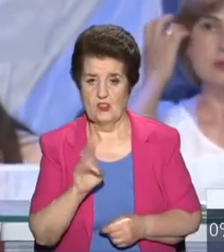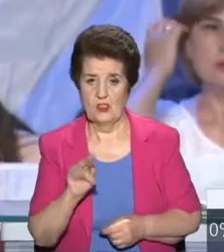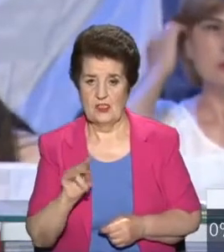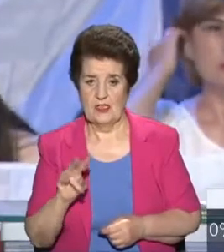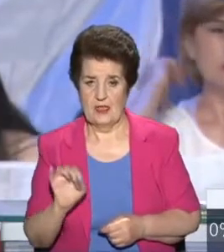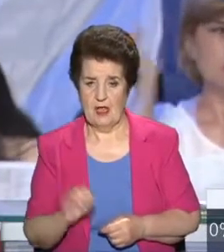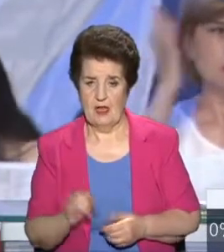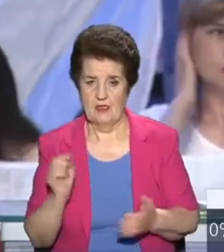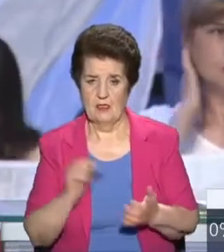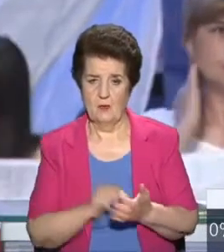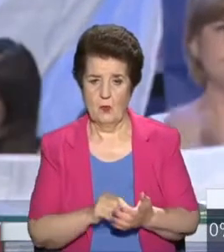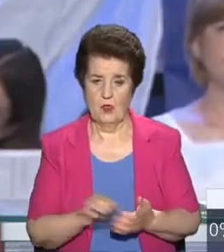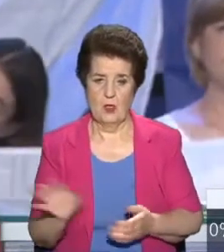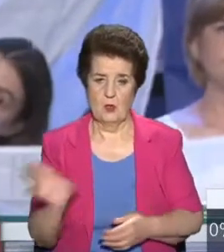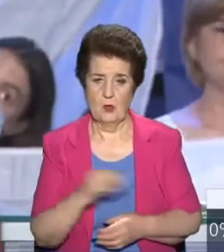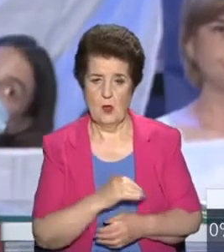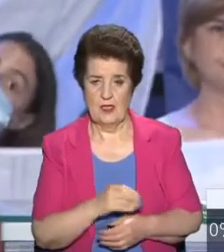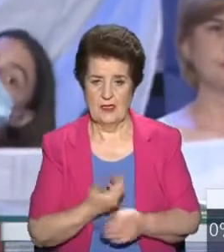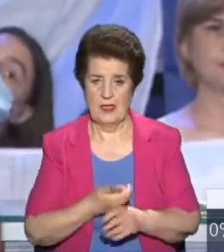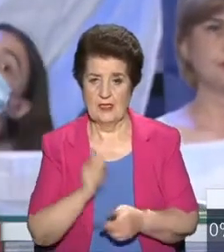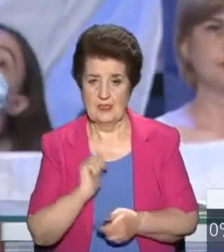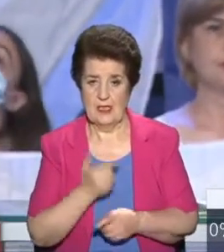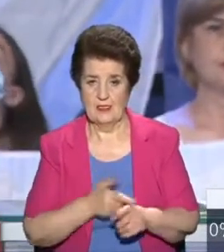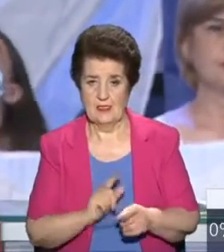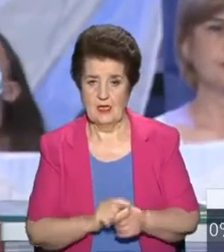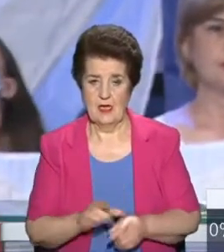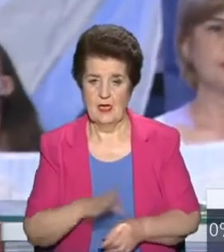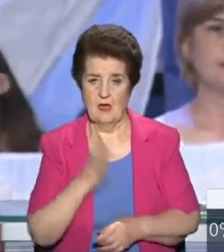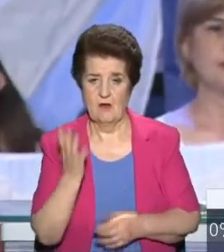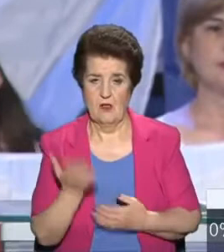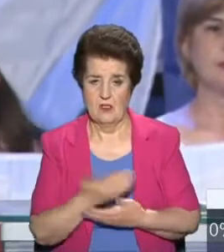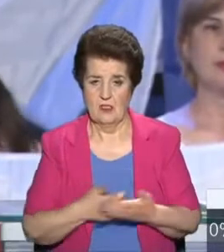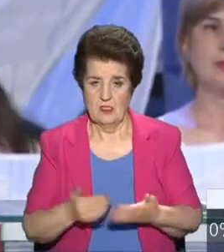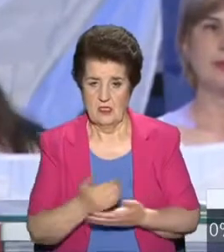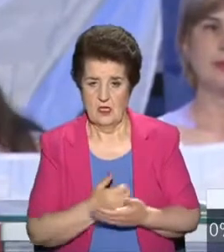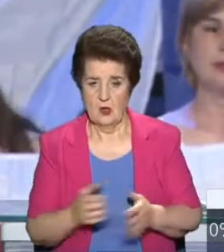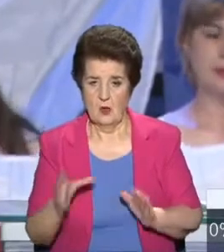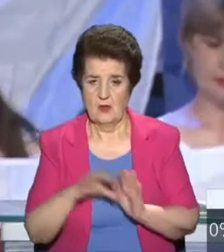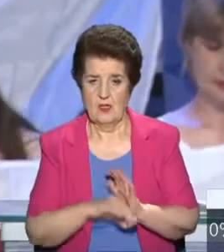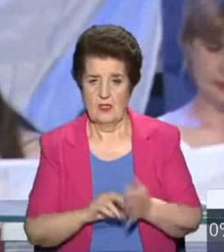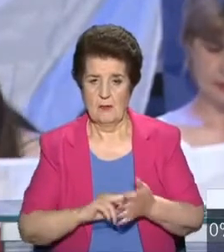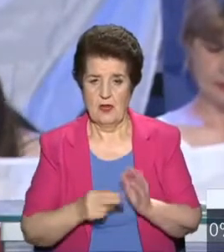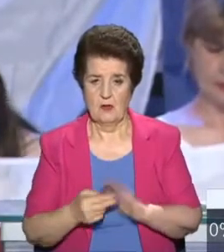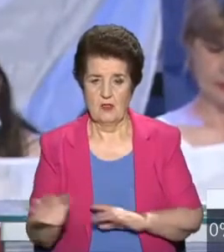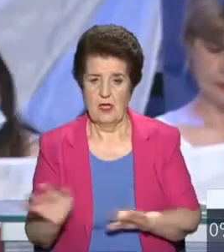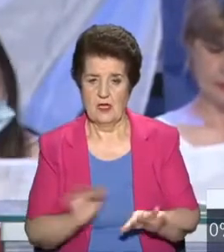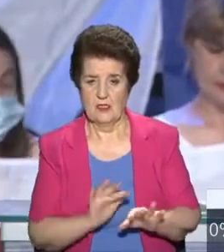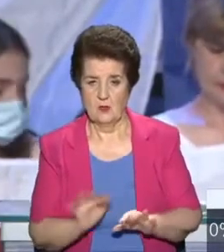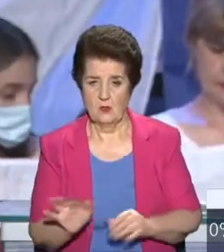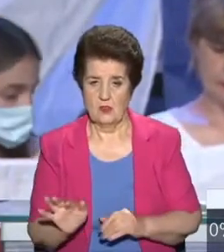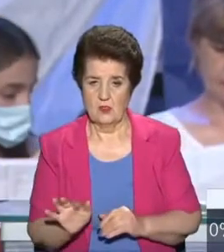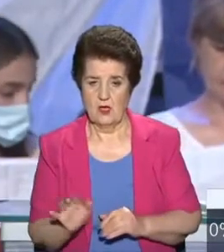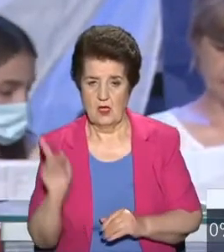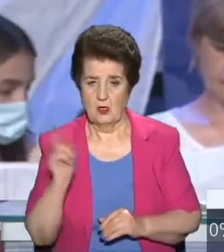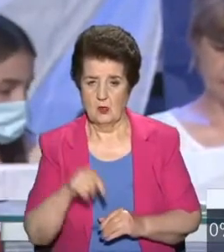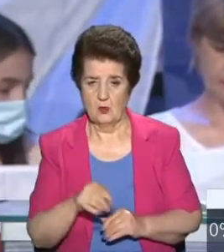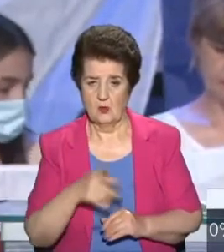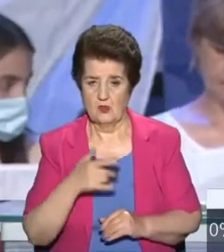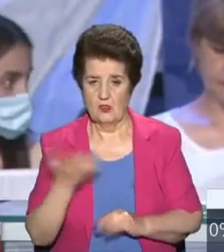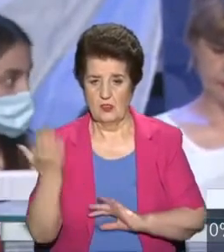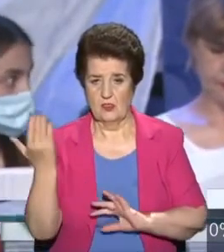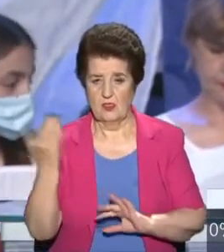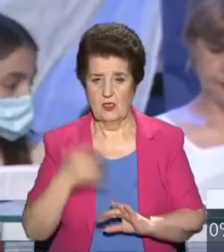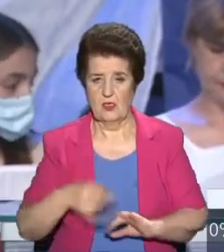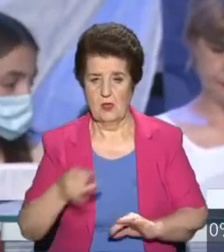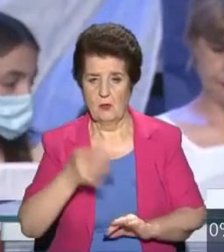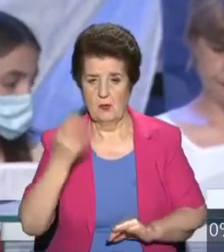punem la punct toate cele restanțe pe care le am acumulat în raport cu implementarea planului de acțiune atunci de atunci de